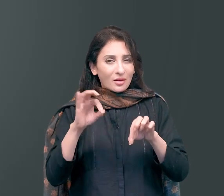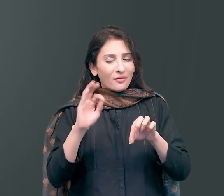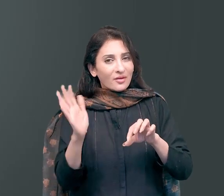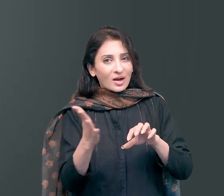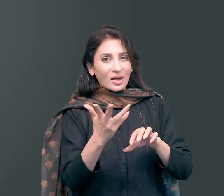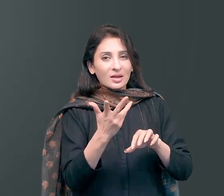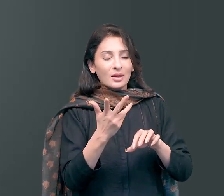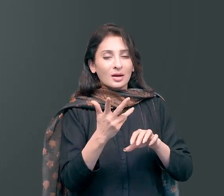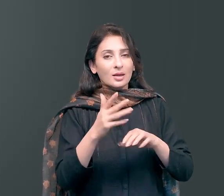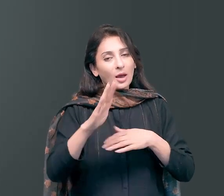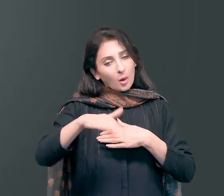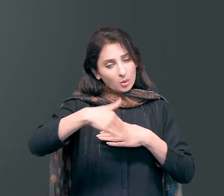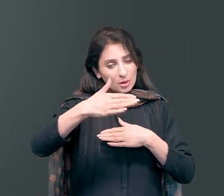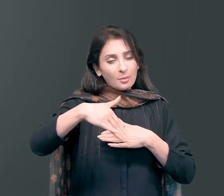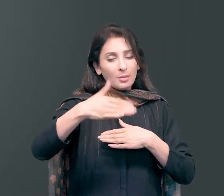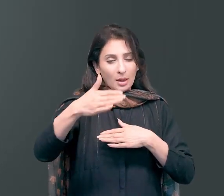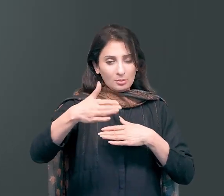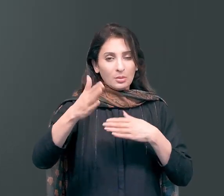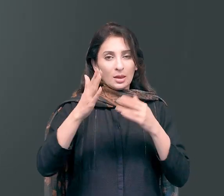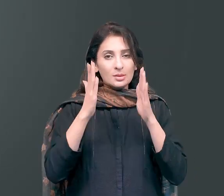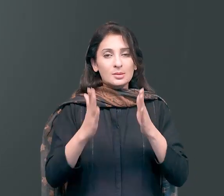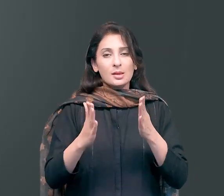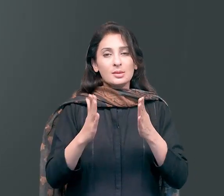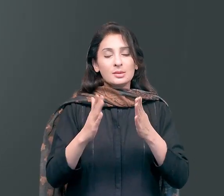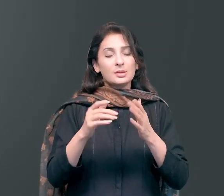میں الیکٹورل پالیٹکس شروع ہوئی۔